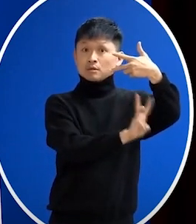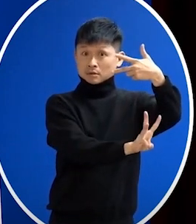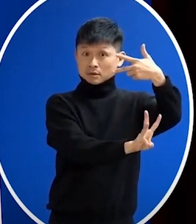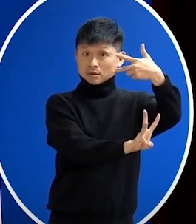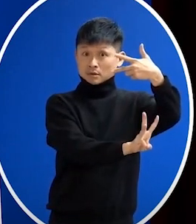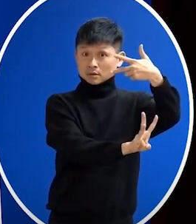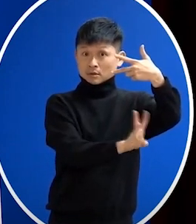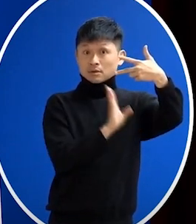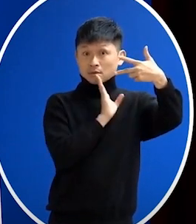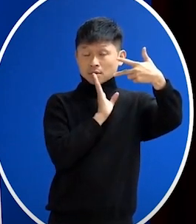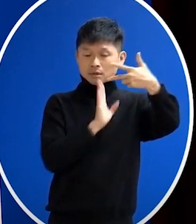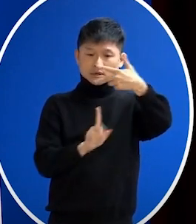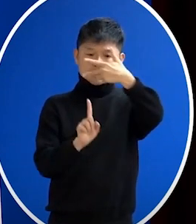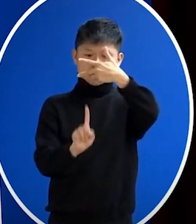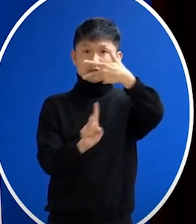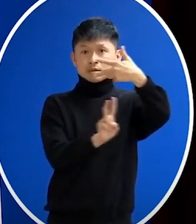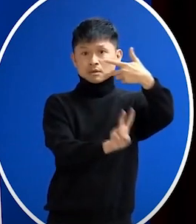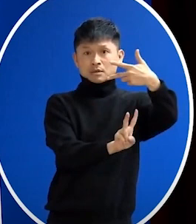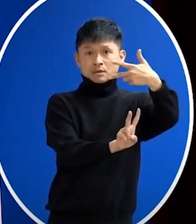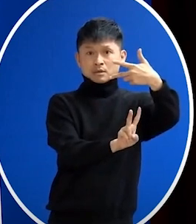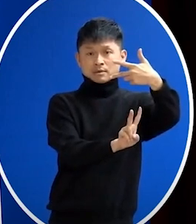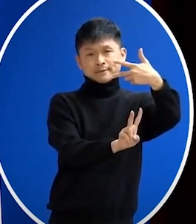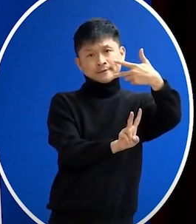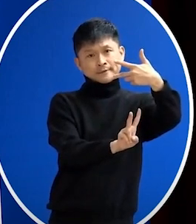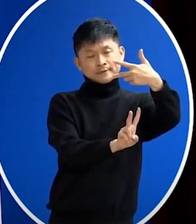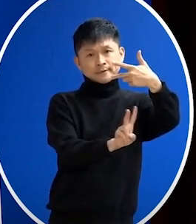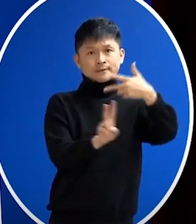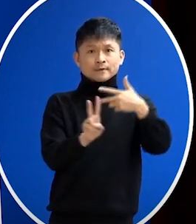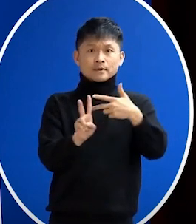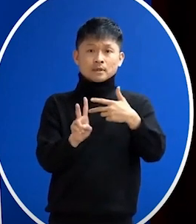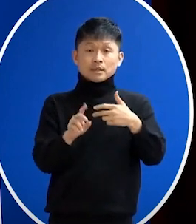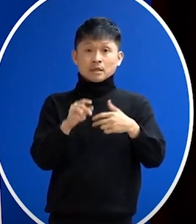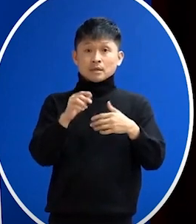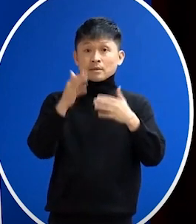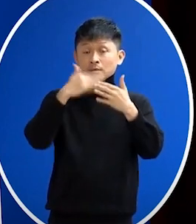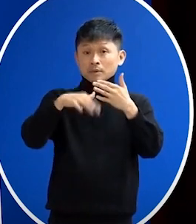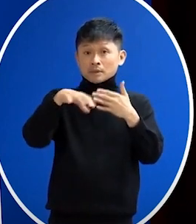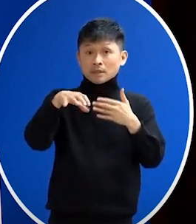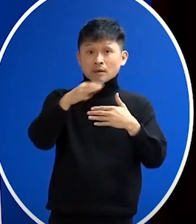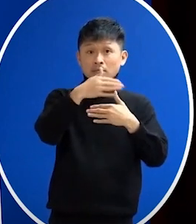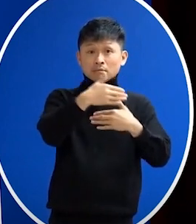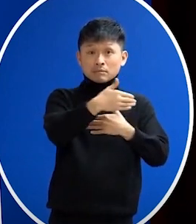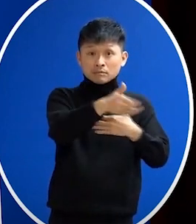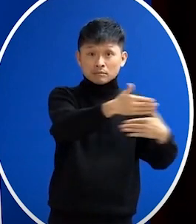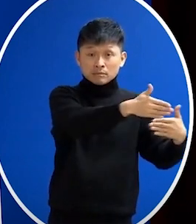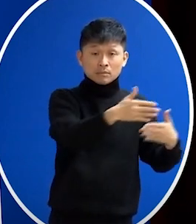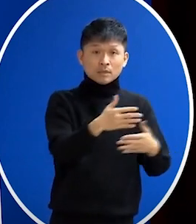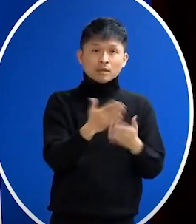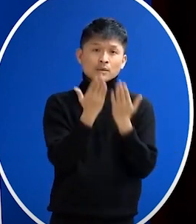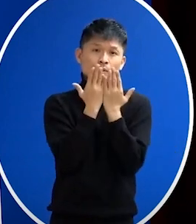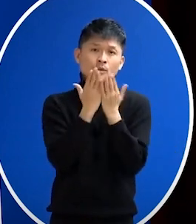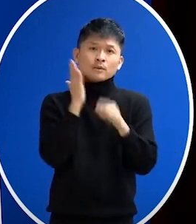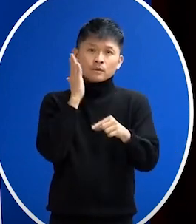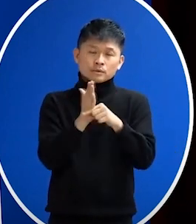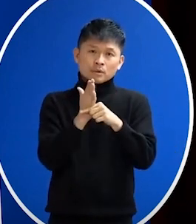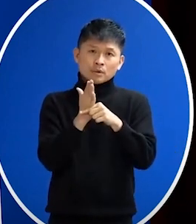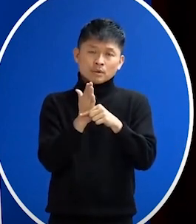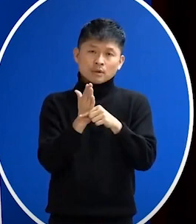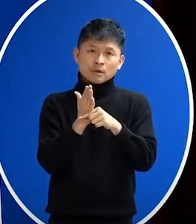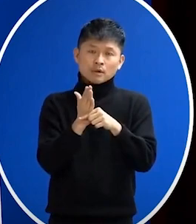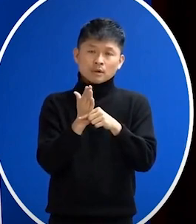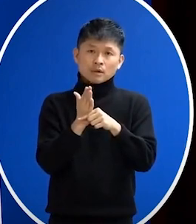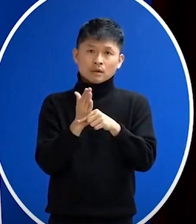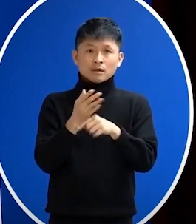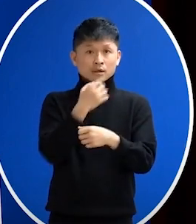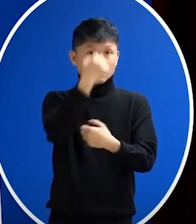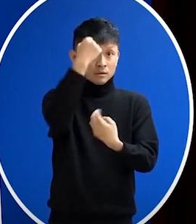7月1号、2号、3号。那因为1号、2号这些设考场的学校还在上课中，所以考试的日程会延后